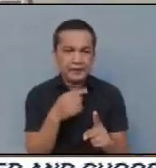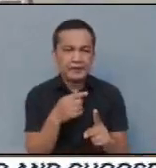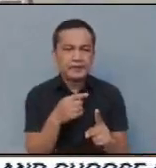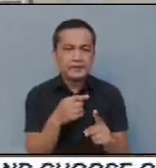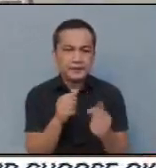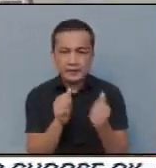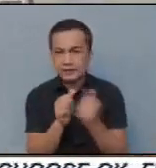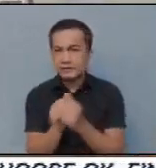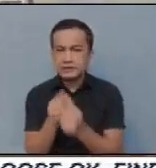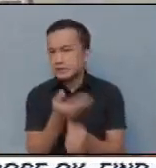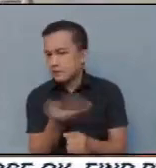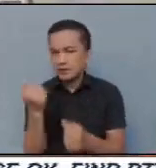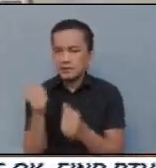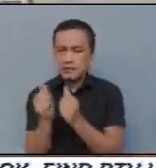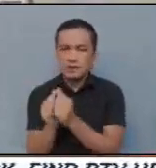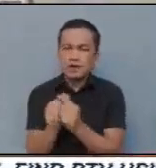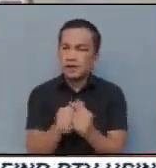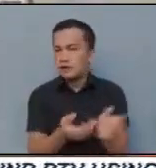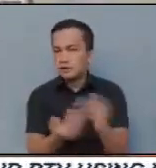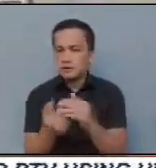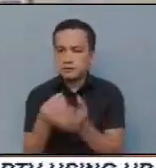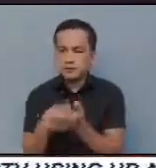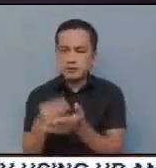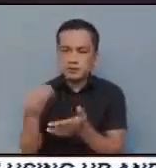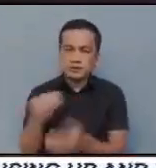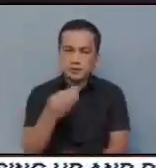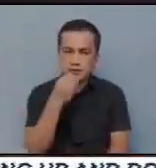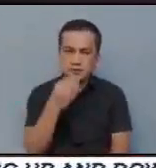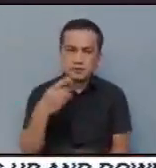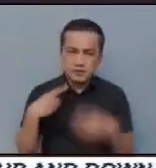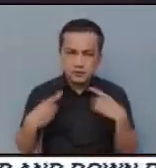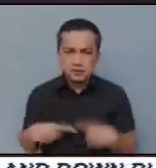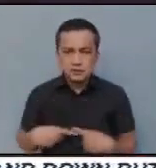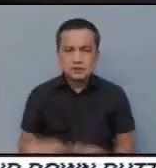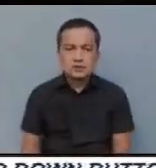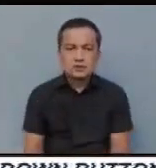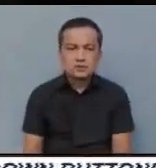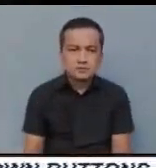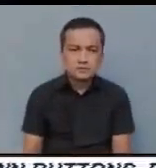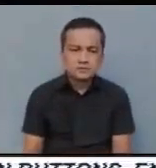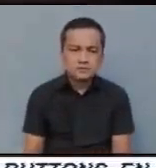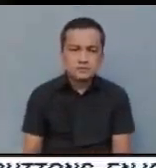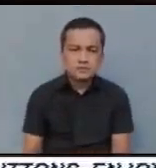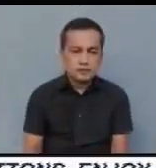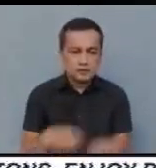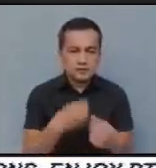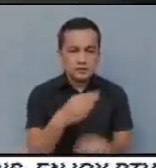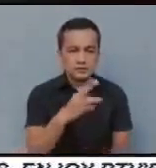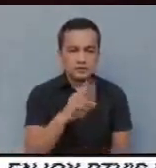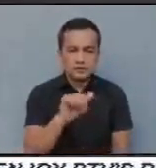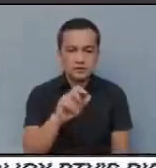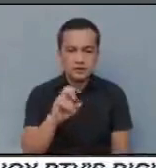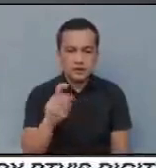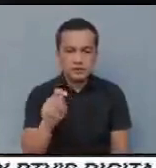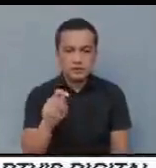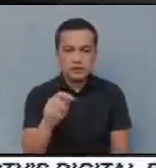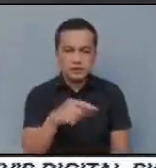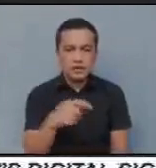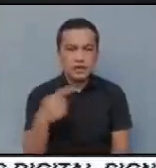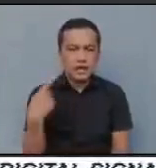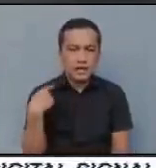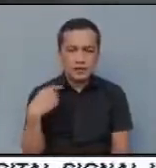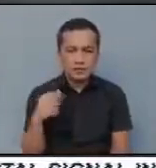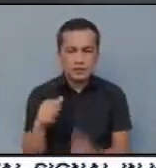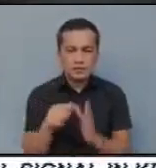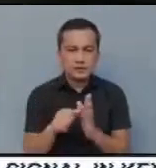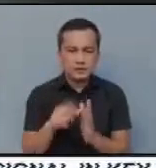raw ng pagkain, damit. Binaba siya ng warrant dahil may act of discernment umano ang binata sa pagnanakaw